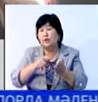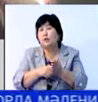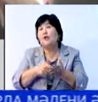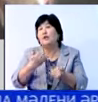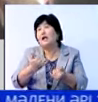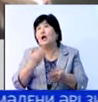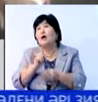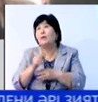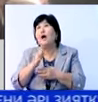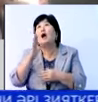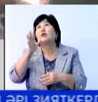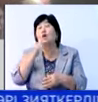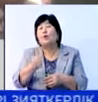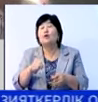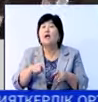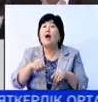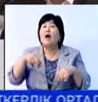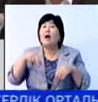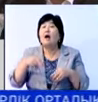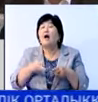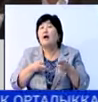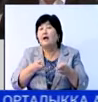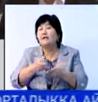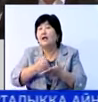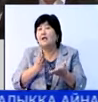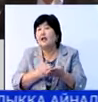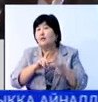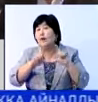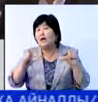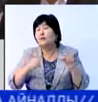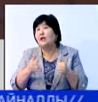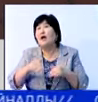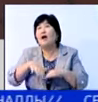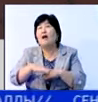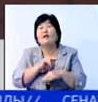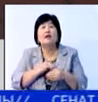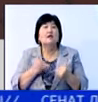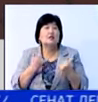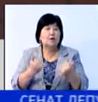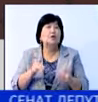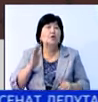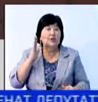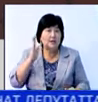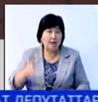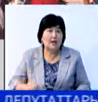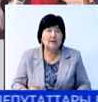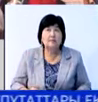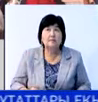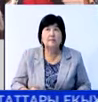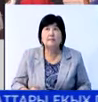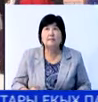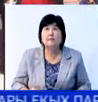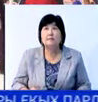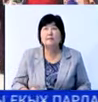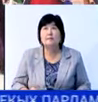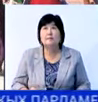да бар. Алдағы уақытта асхана, нан пісіретін наубайхана салынып, халыққа қызмет көрсетілмек. Әкімнен Жолтаев, Шыңғыс Абаев, Төрехан